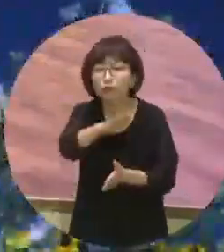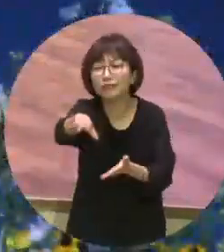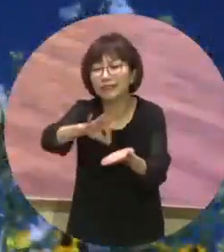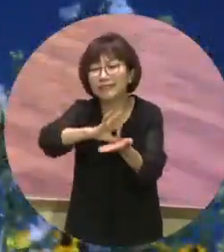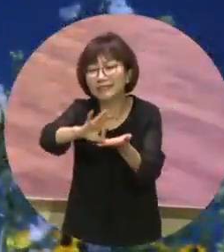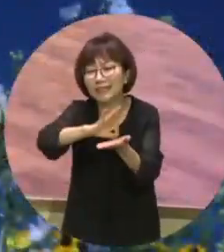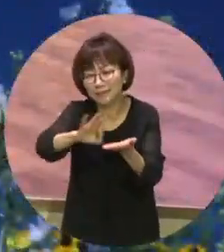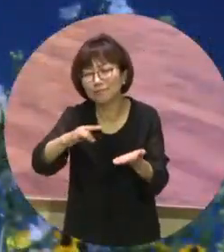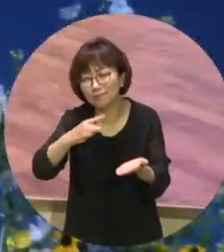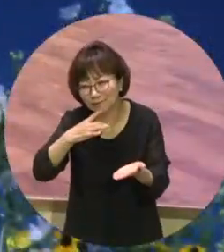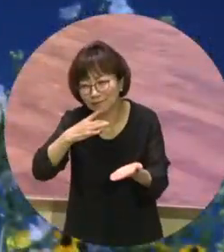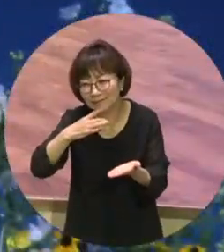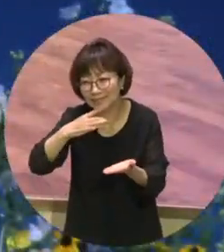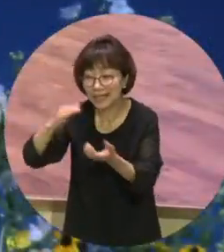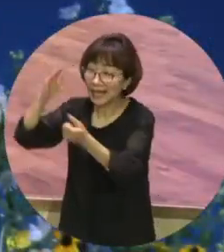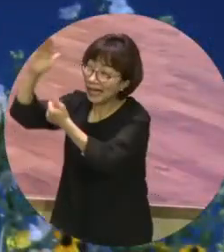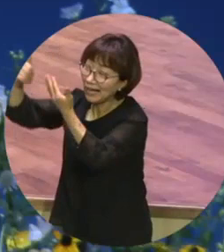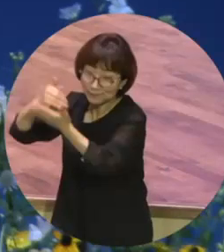도구일 뿐이에요.